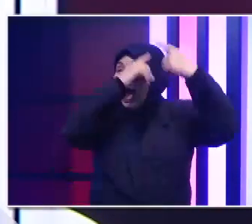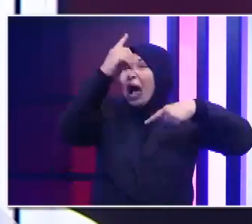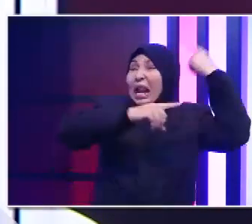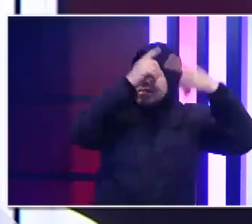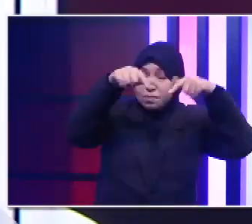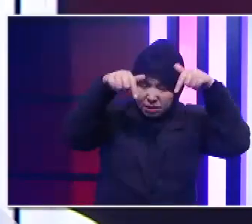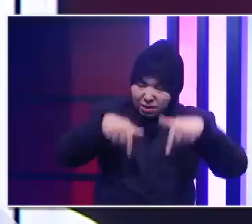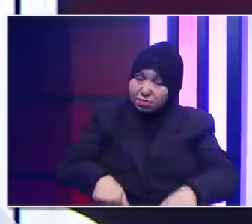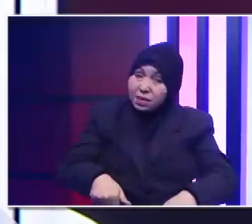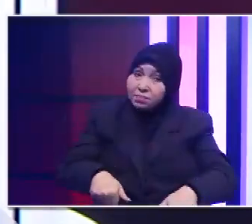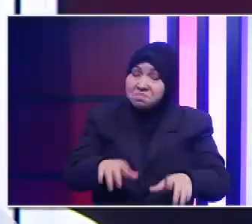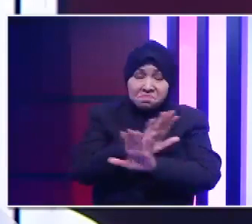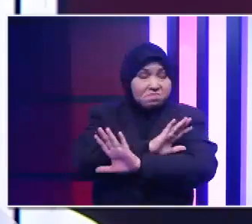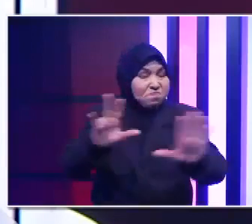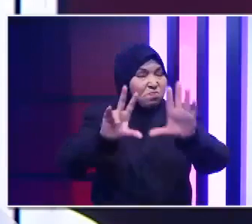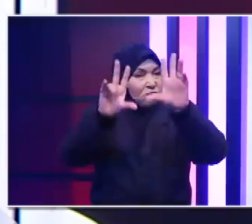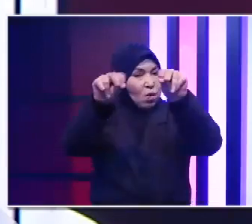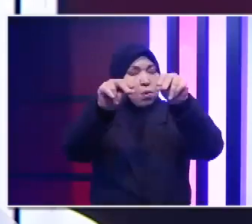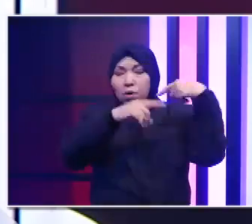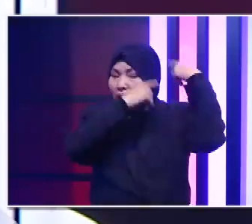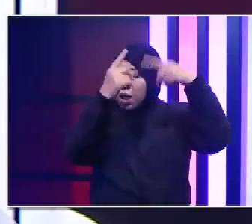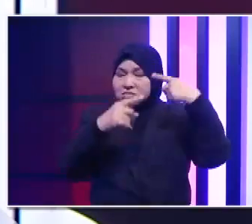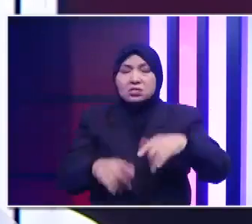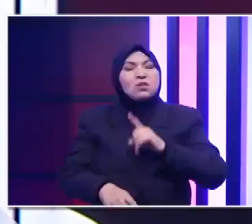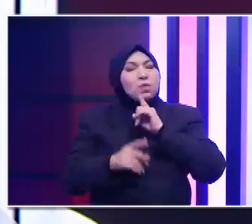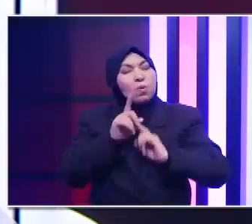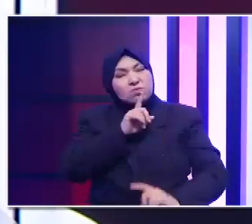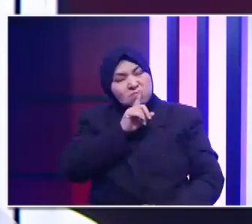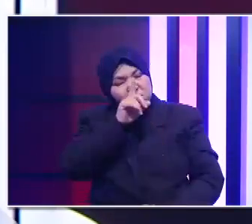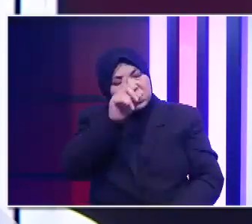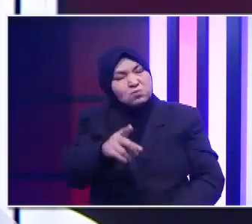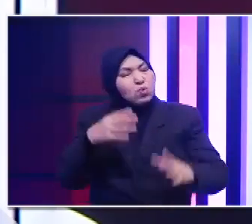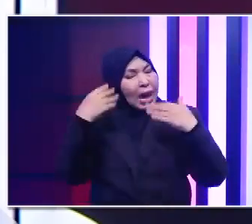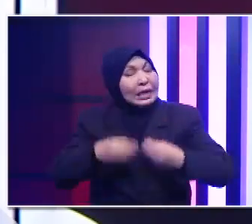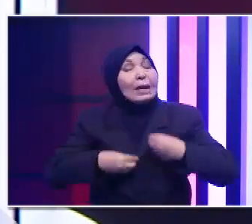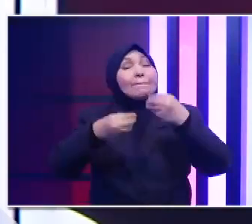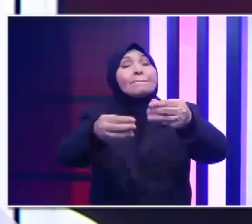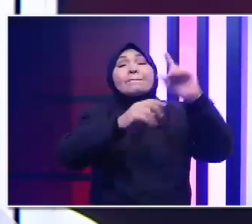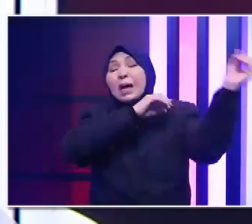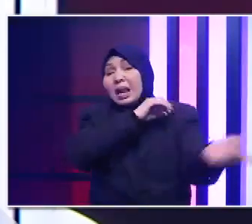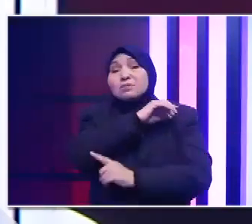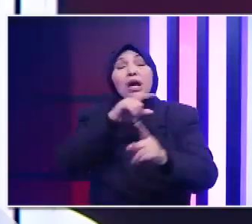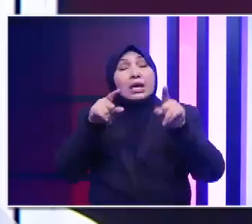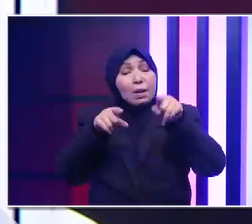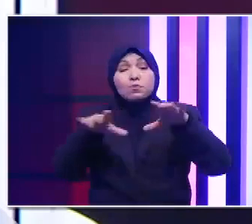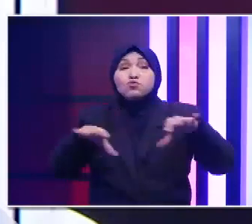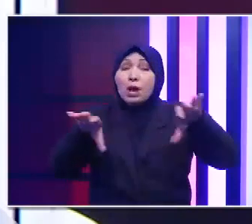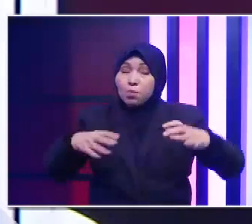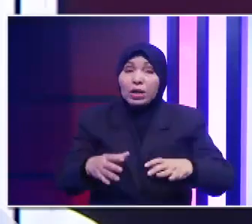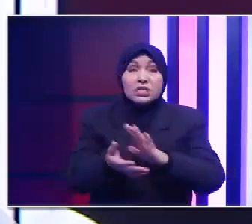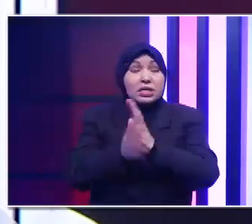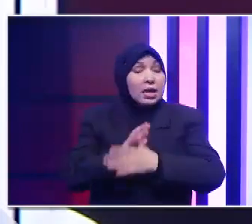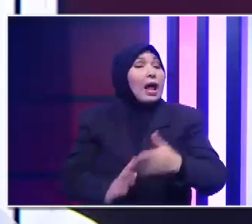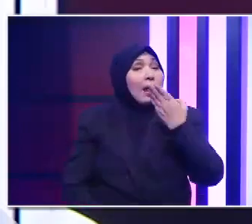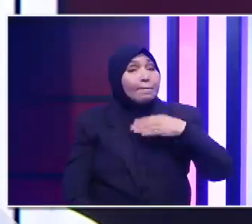hari ini ini nama tuh jangan nama kuntum ta'malun susun kamu dibalas dengan apa yang telah kamu lakukan jadi tonton